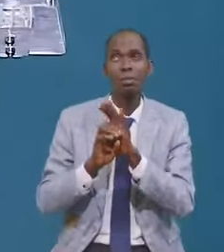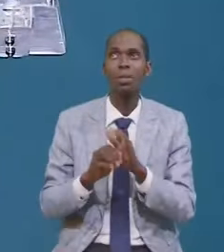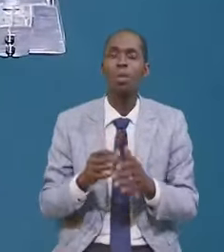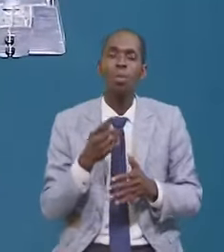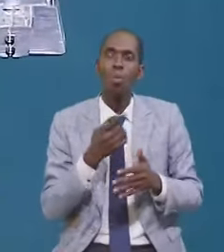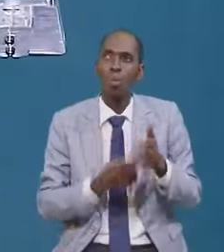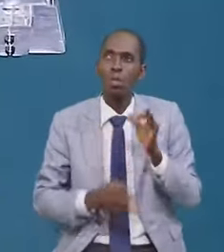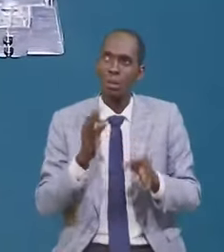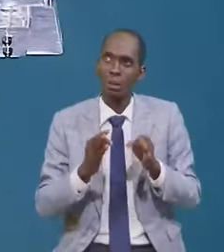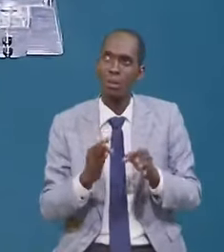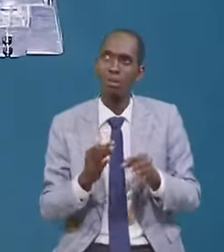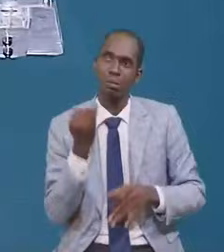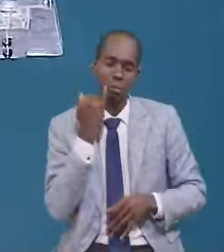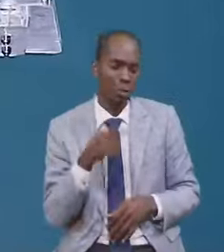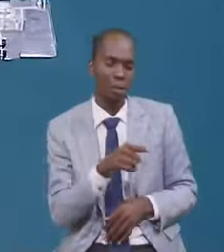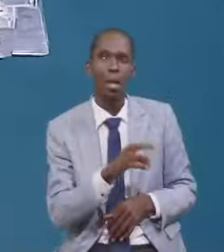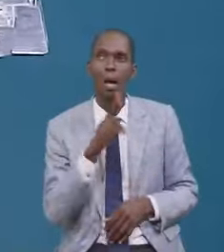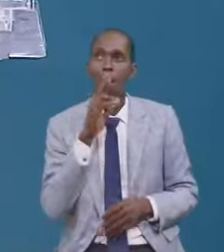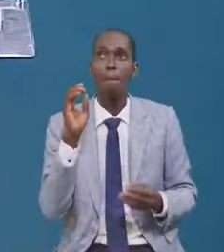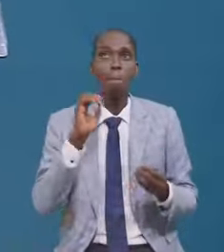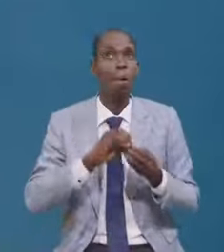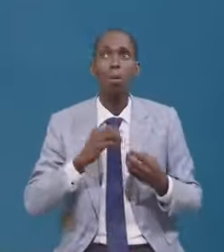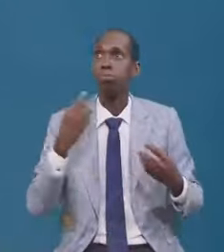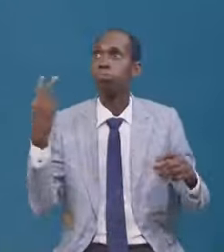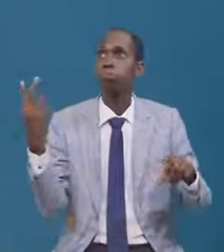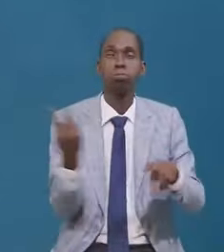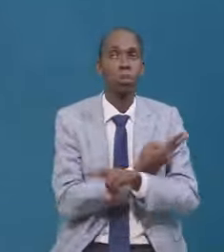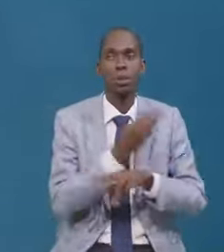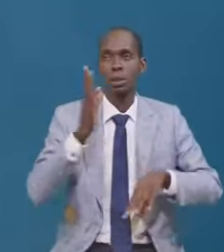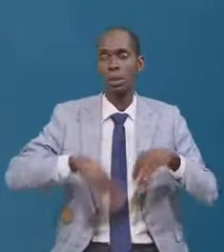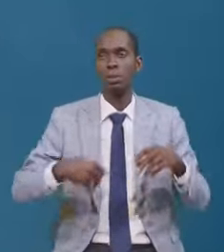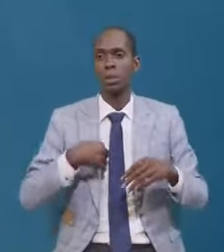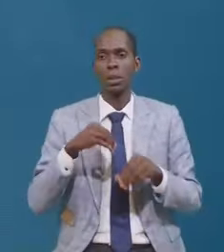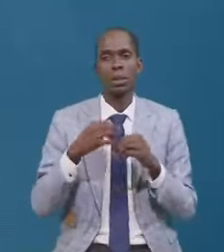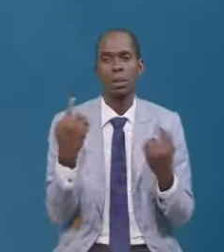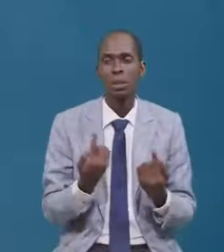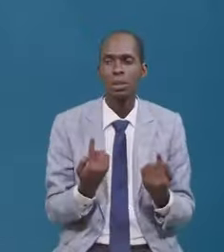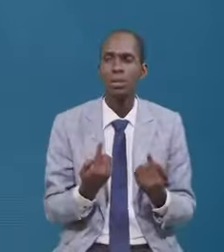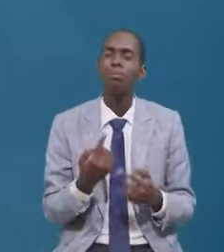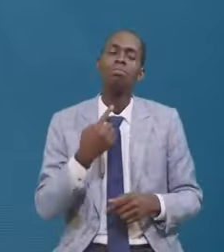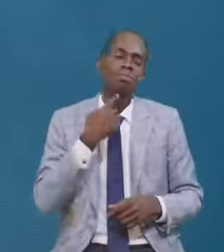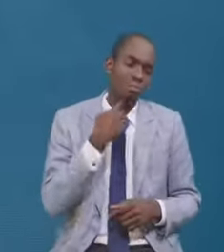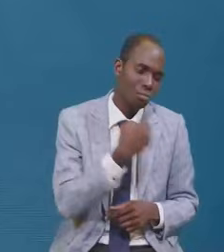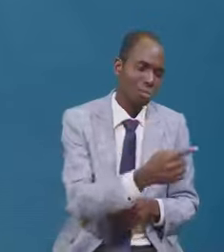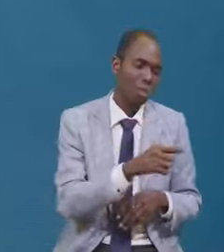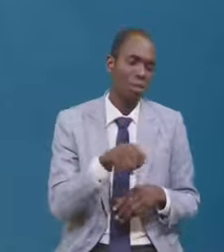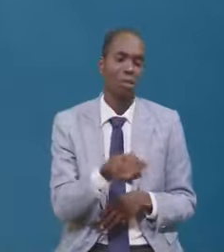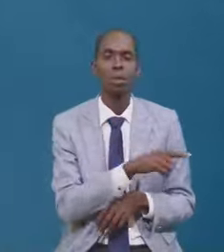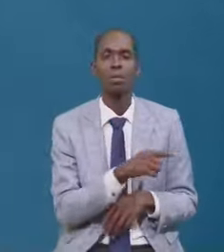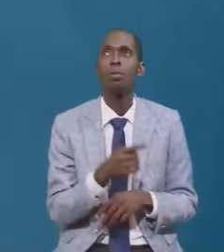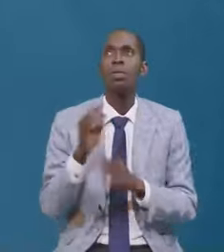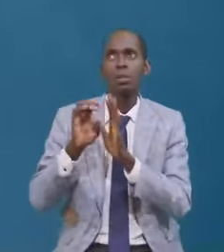నాకు నేను అలా చేసుకోలేకపోతే పరిస్థితి ఏంటి? అరి చెప్పండి. What if they are dark and black in heart more